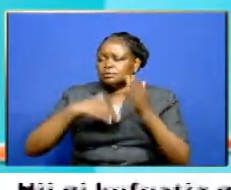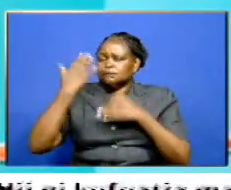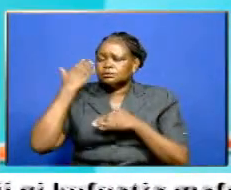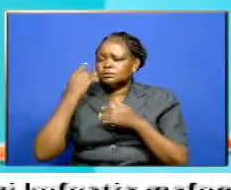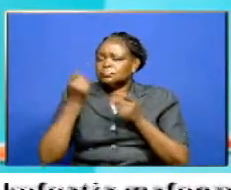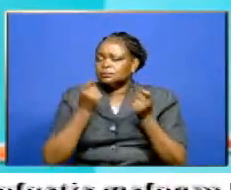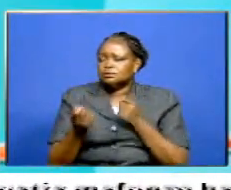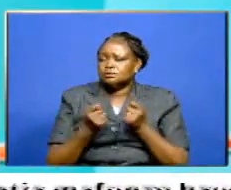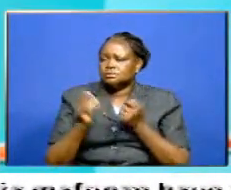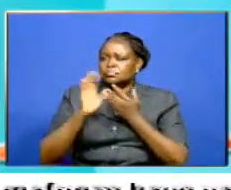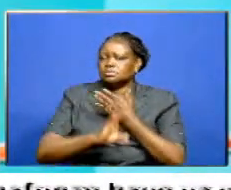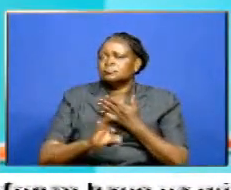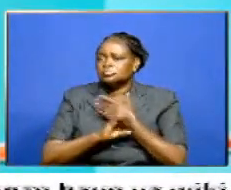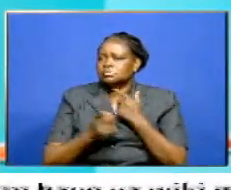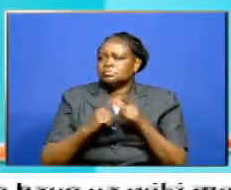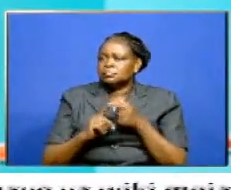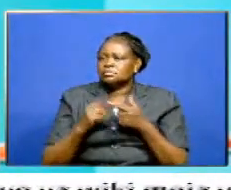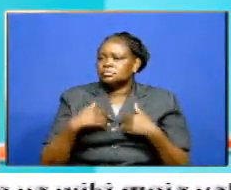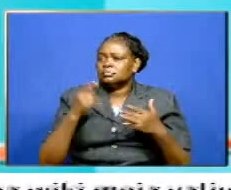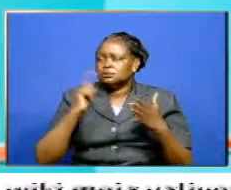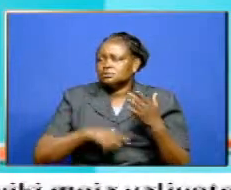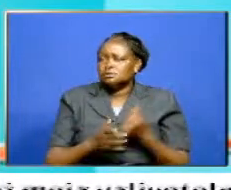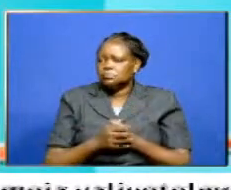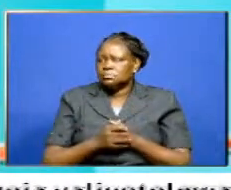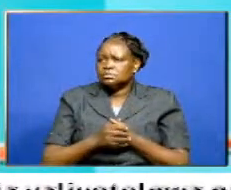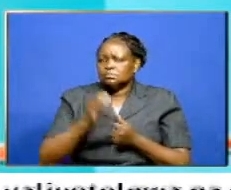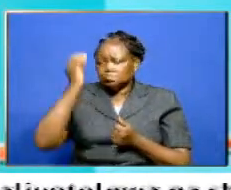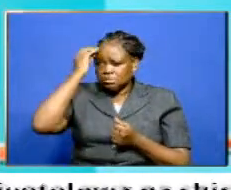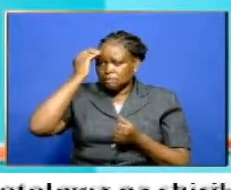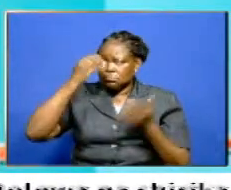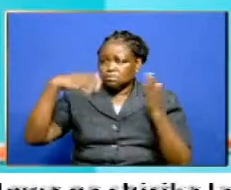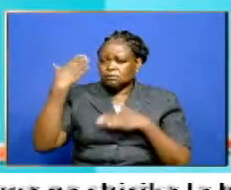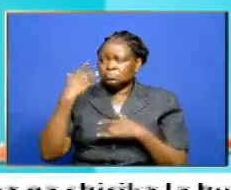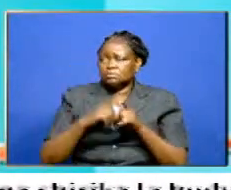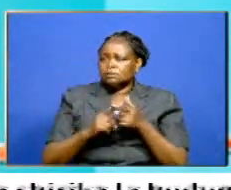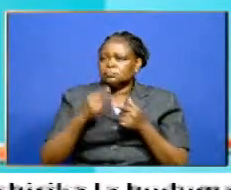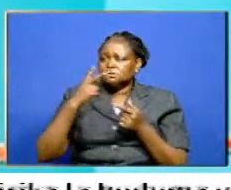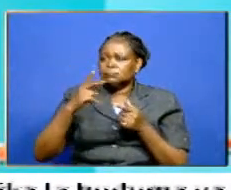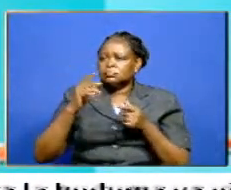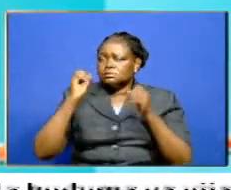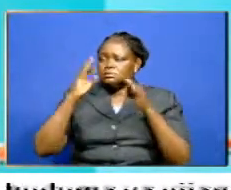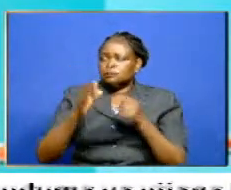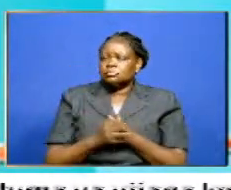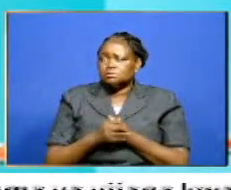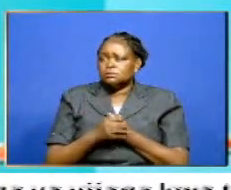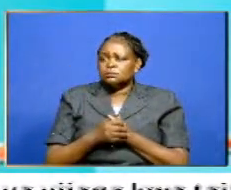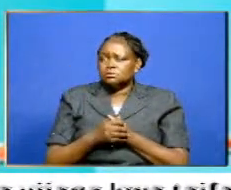humu nchini, kulikuwa na that quality education. Pia tuone si tu kila